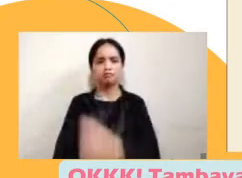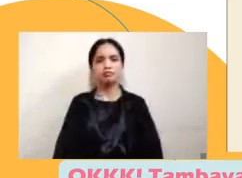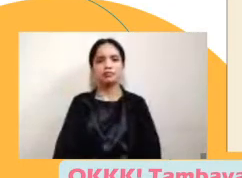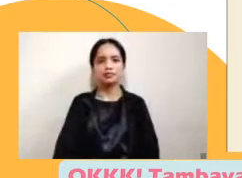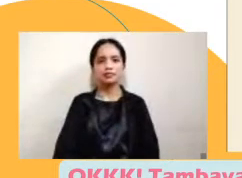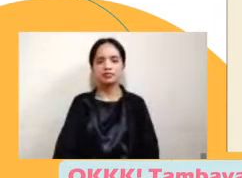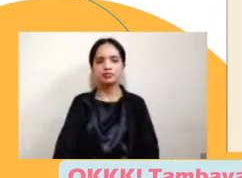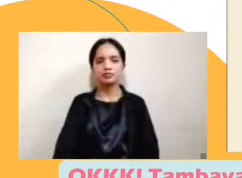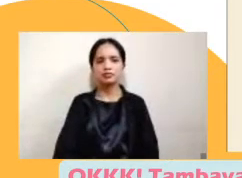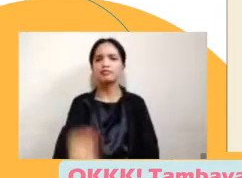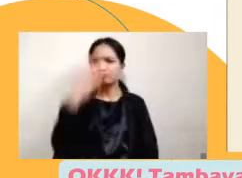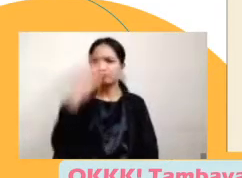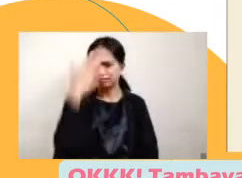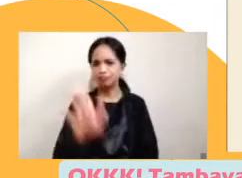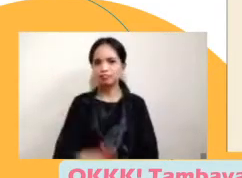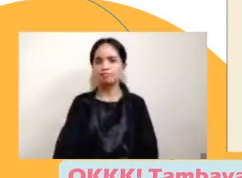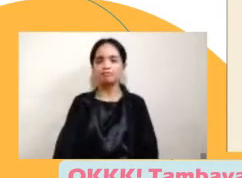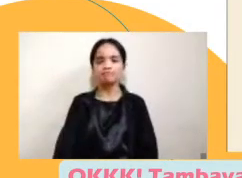Matalino ka.